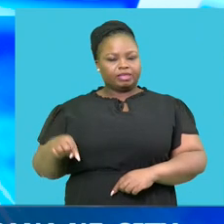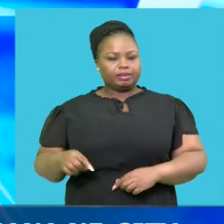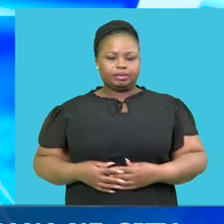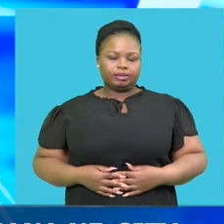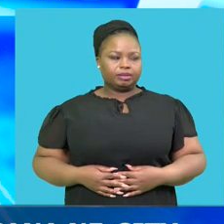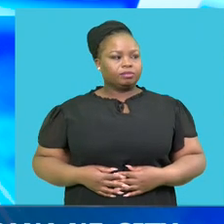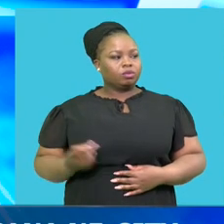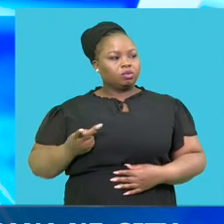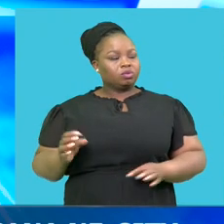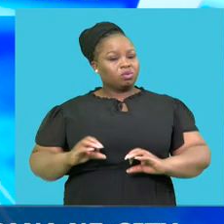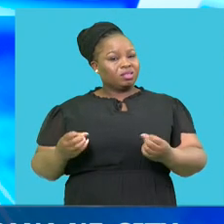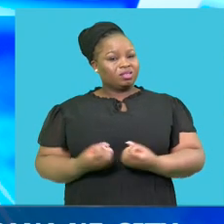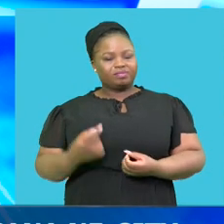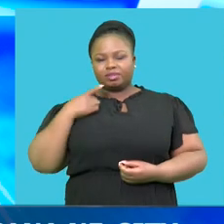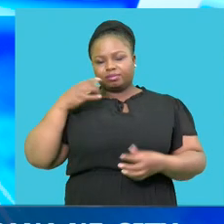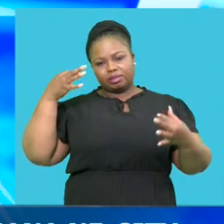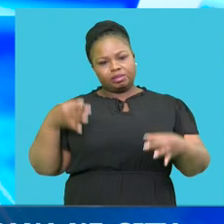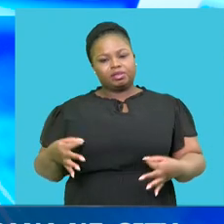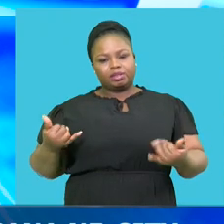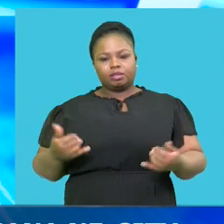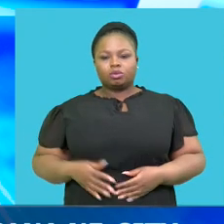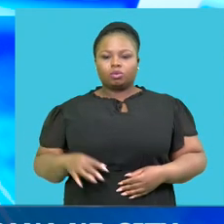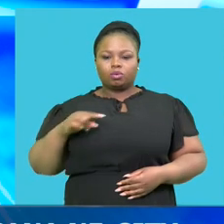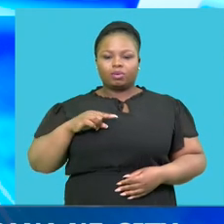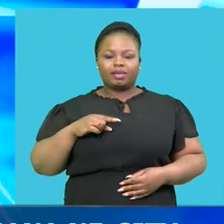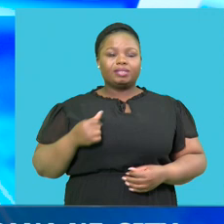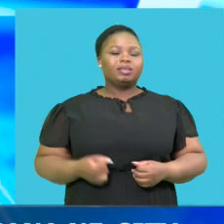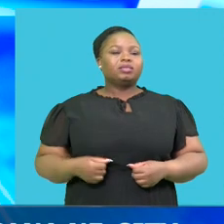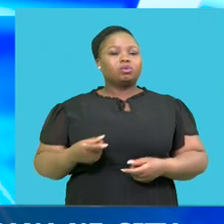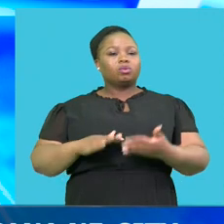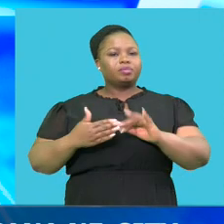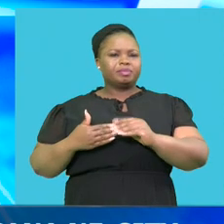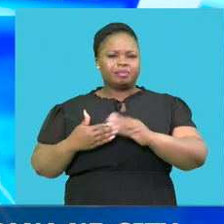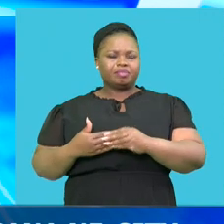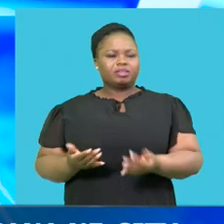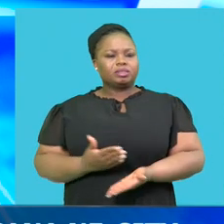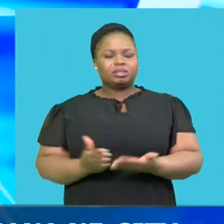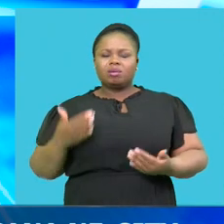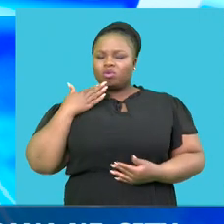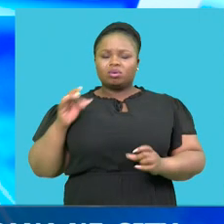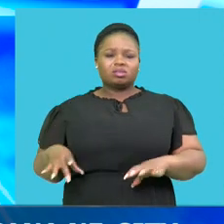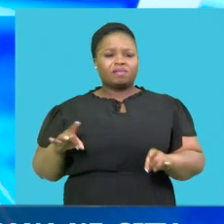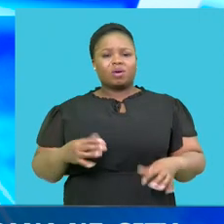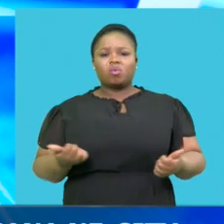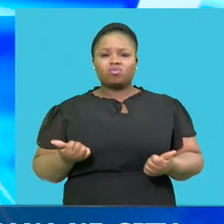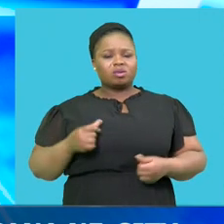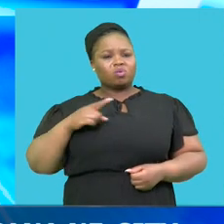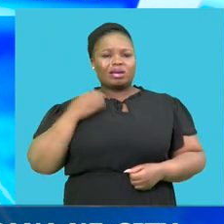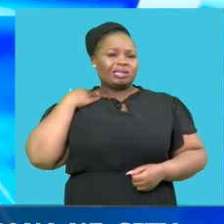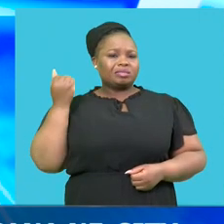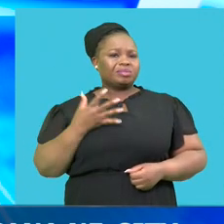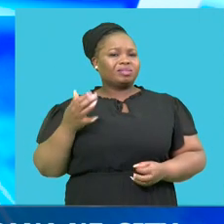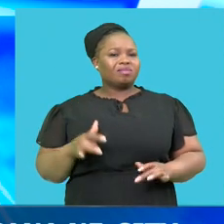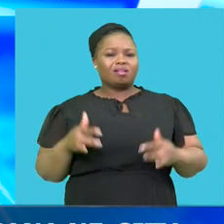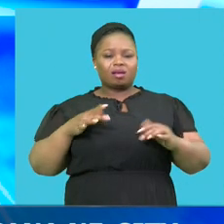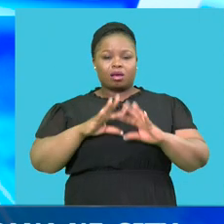zombili. Le nhlangano ithi-ke lesi sinqumo sikhungatha noma ngathi-ke sikhungatha izakhamizi eyivele-ke ithole kanzima ngenxa yokumbeqolo kwempilo